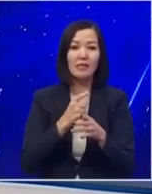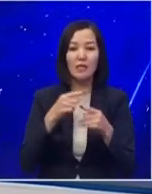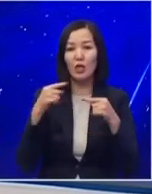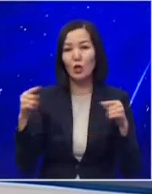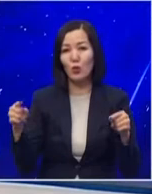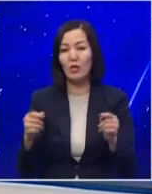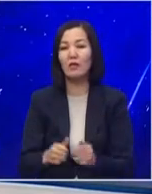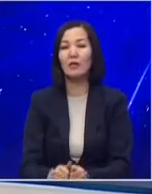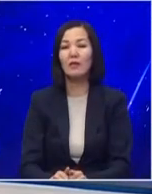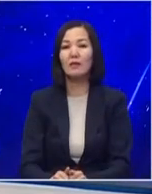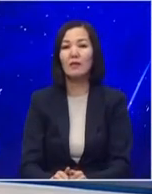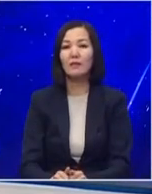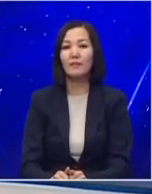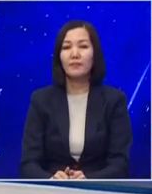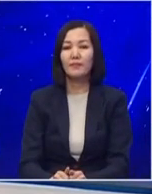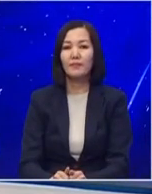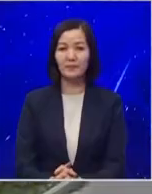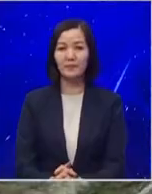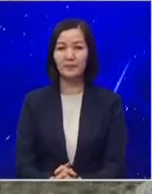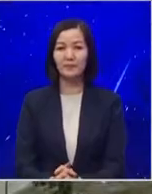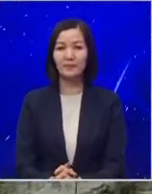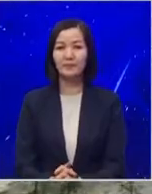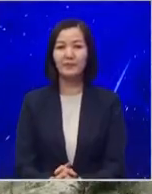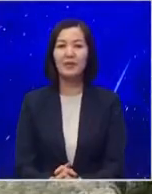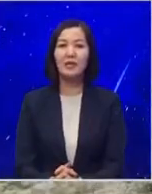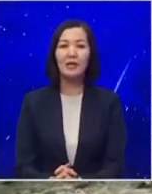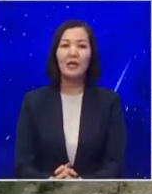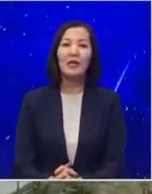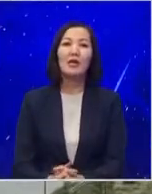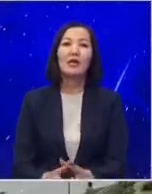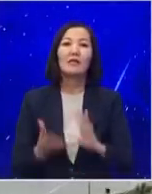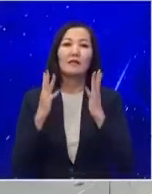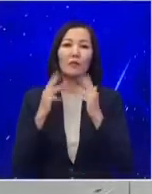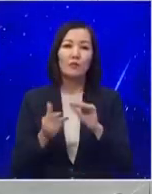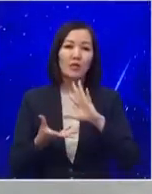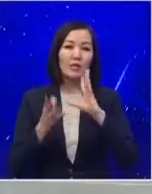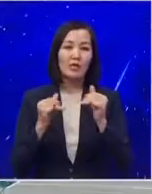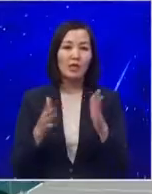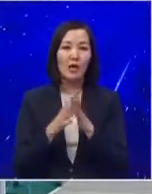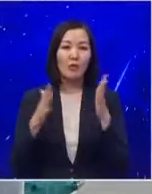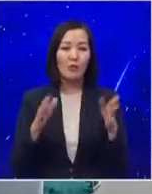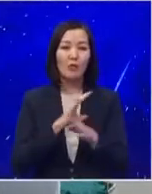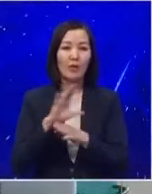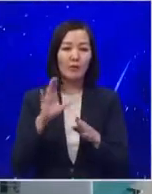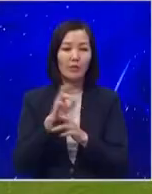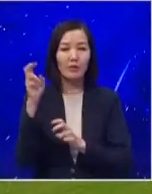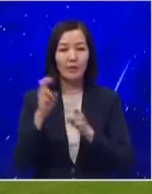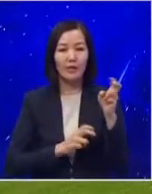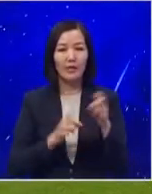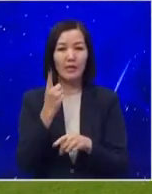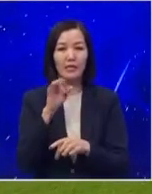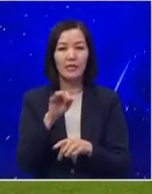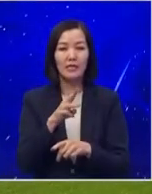хозяйства и ряда других само за себя говорит статистика объем производства в промышленности превысил 1